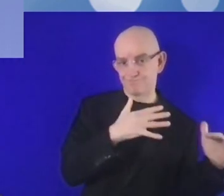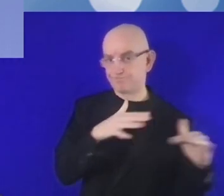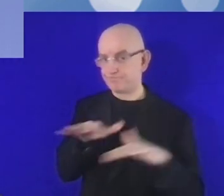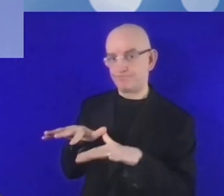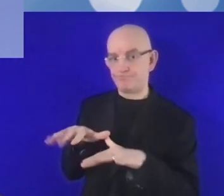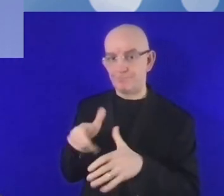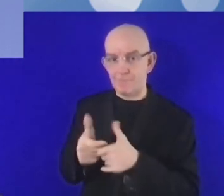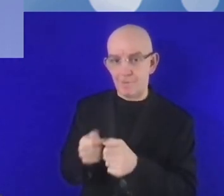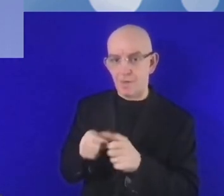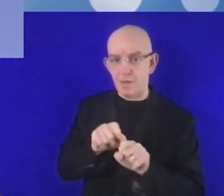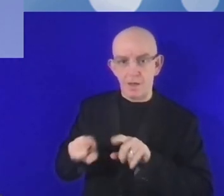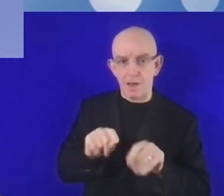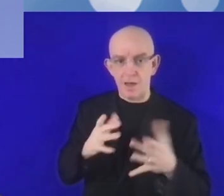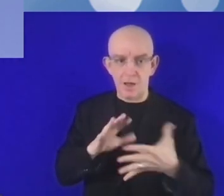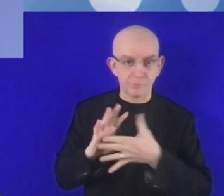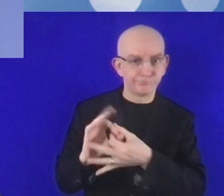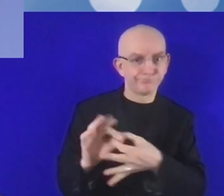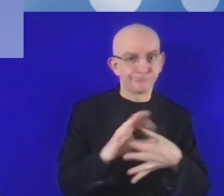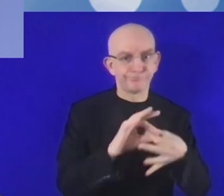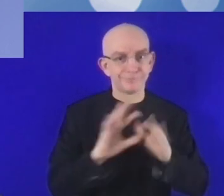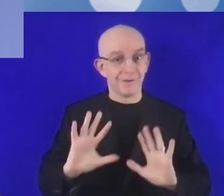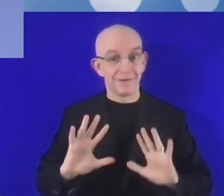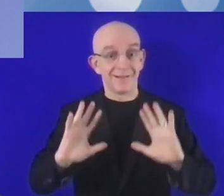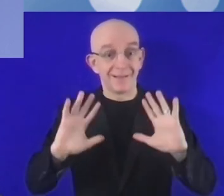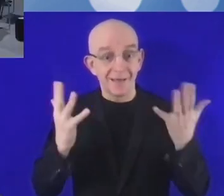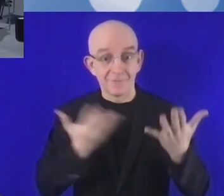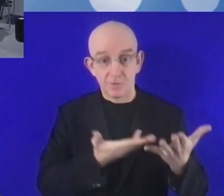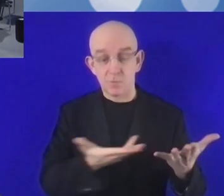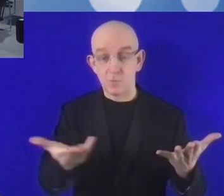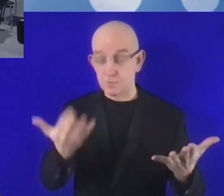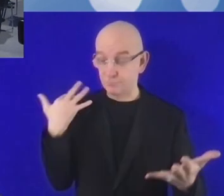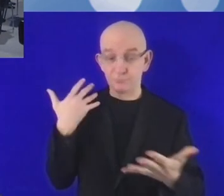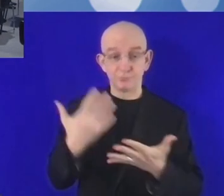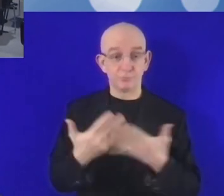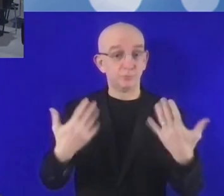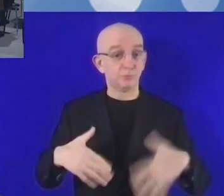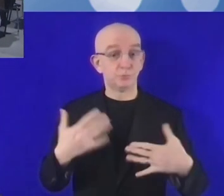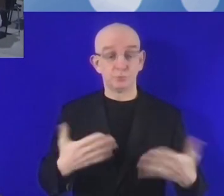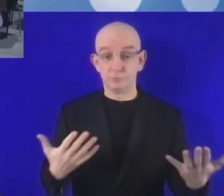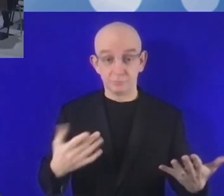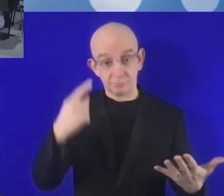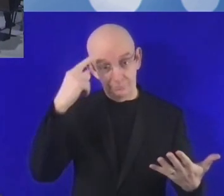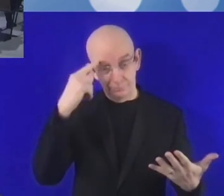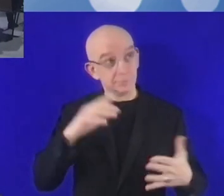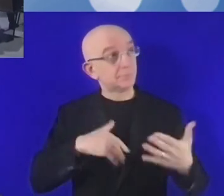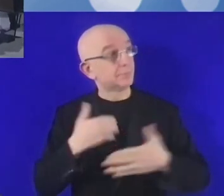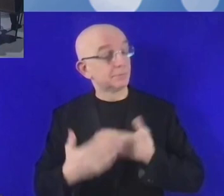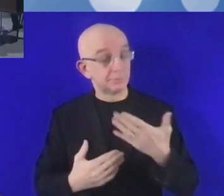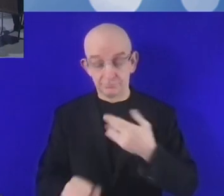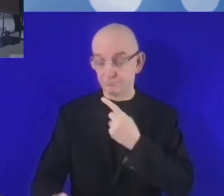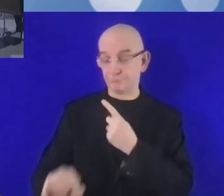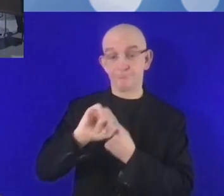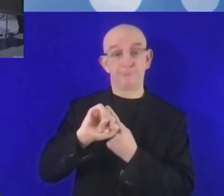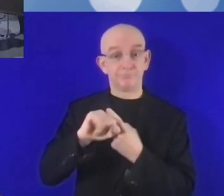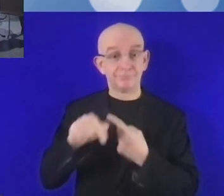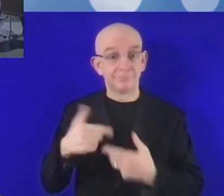容易使用、联合和友好的地方。在这个新冠疫情的期间当中，